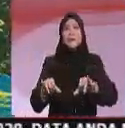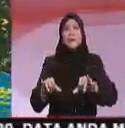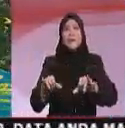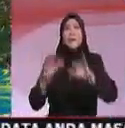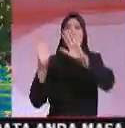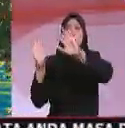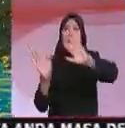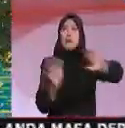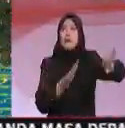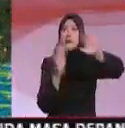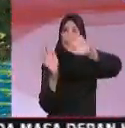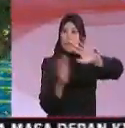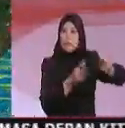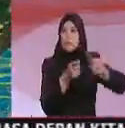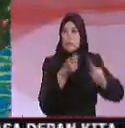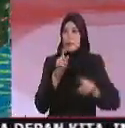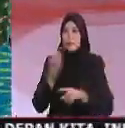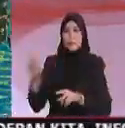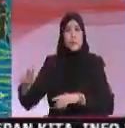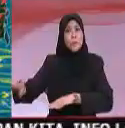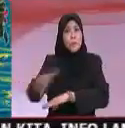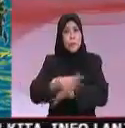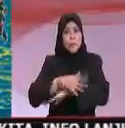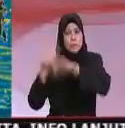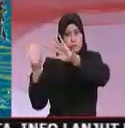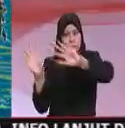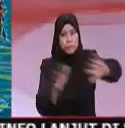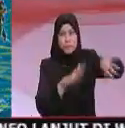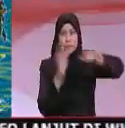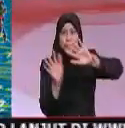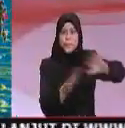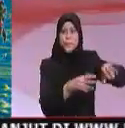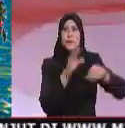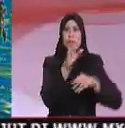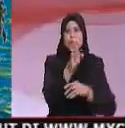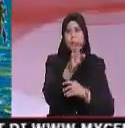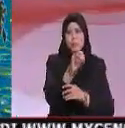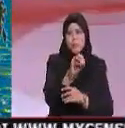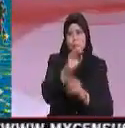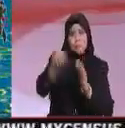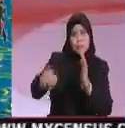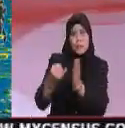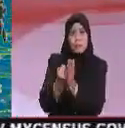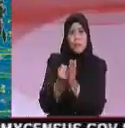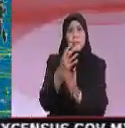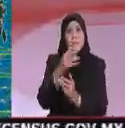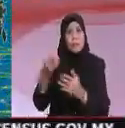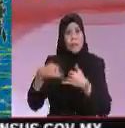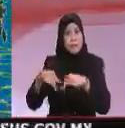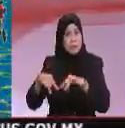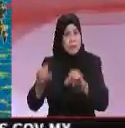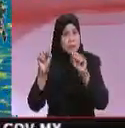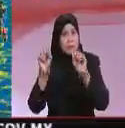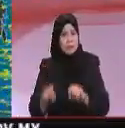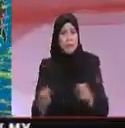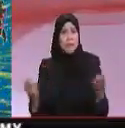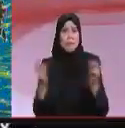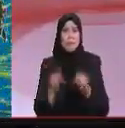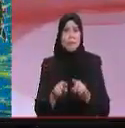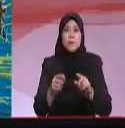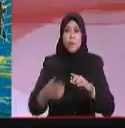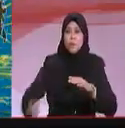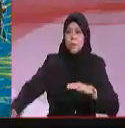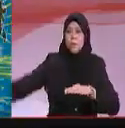oleh angin dari arah timur laut dengan kelajuan kencang melebihi 60 km/jam dan juga masih lagi boleh menyebabkan